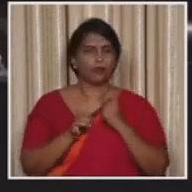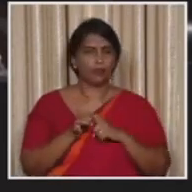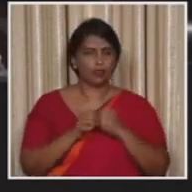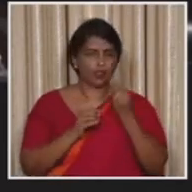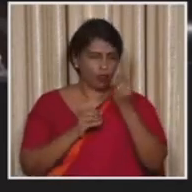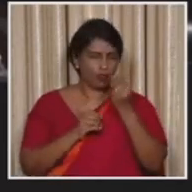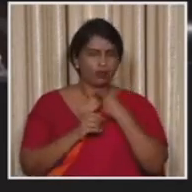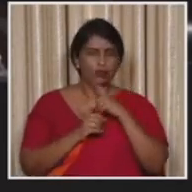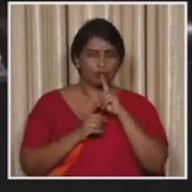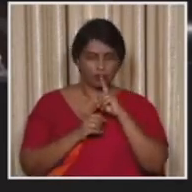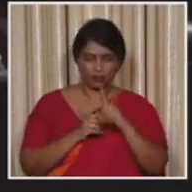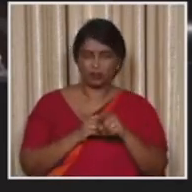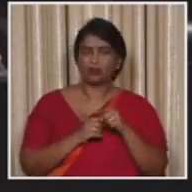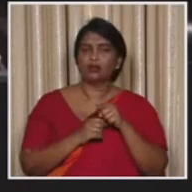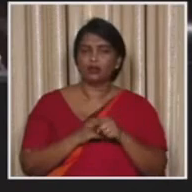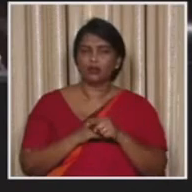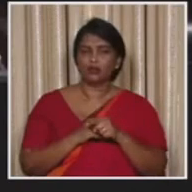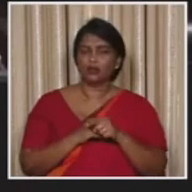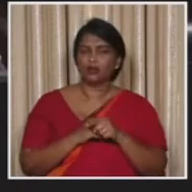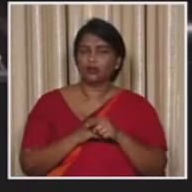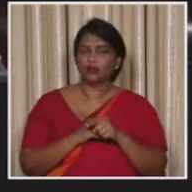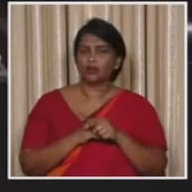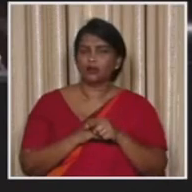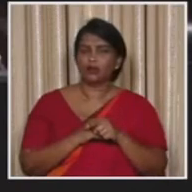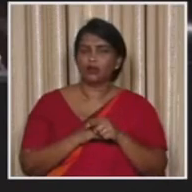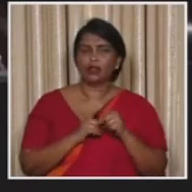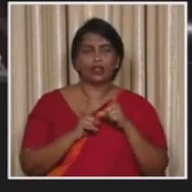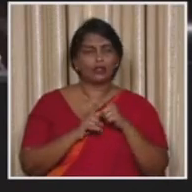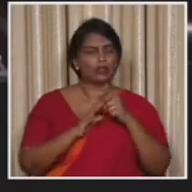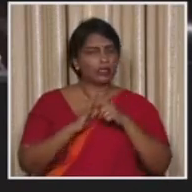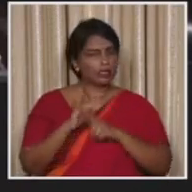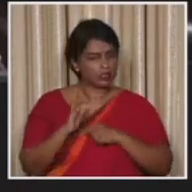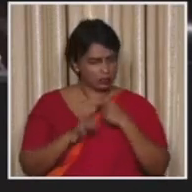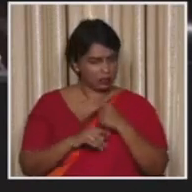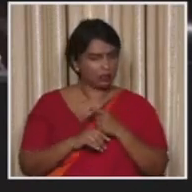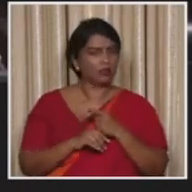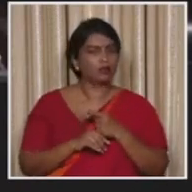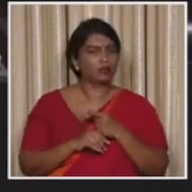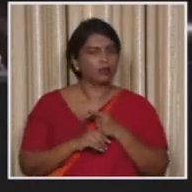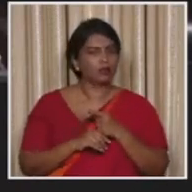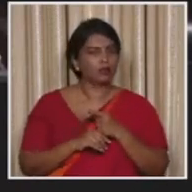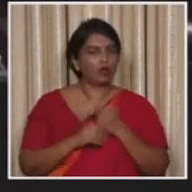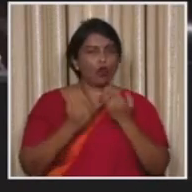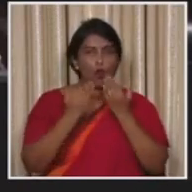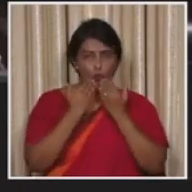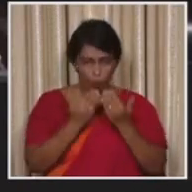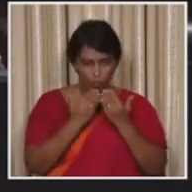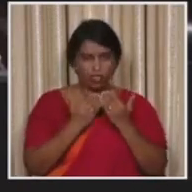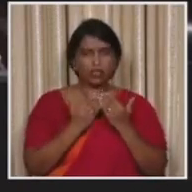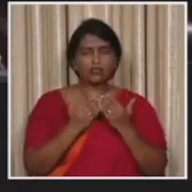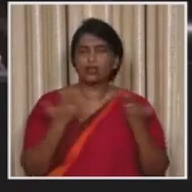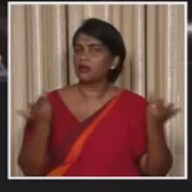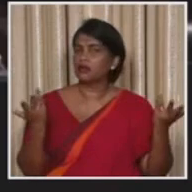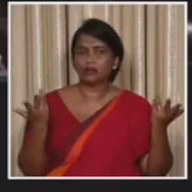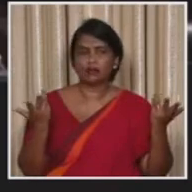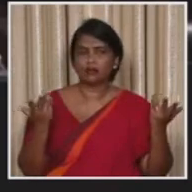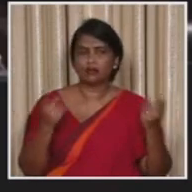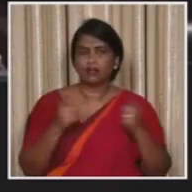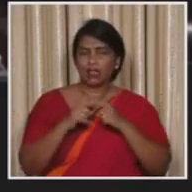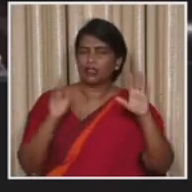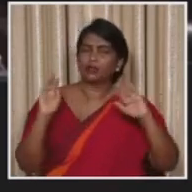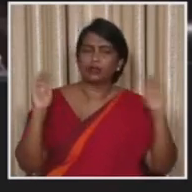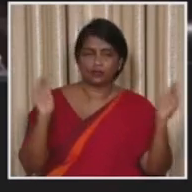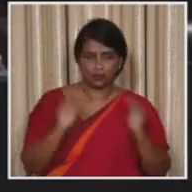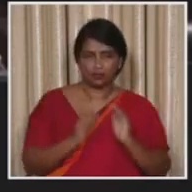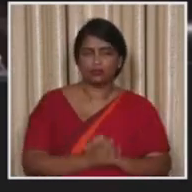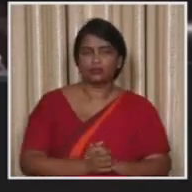කාරණයක් ඔබතුමායි අහන්නේ. ඇත්තටම දයන් ජයතිලක මහත්මයා ඔබතුමාගේ උපදේශකද නැද්ද? බොහොම දීර්ඝ උත්තරයක් අවශ්‍ය නැහැ පුංචි